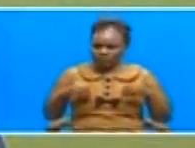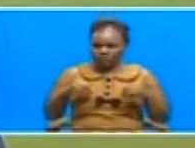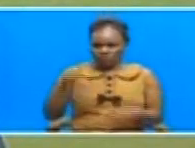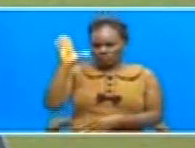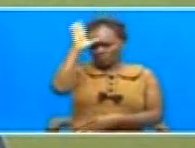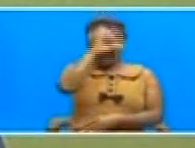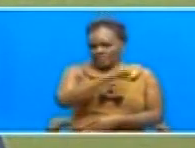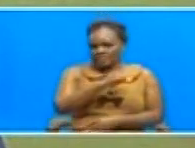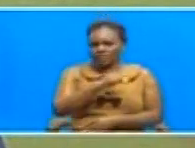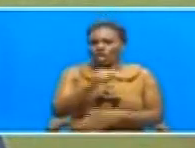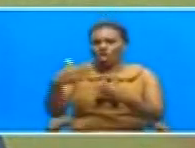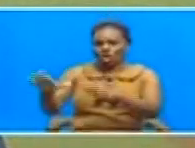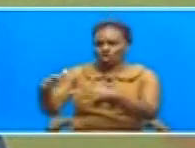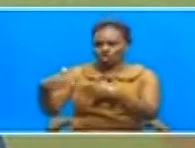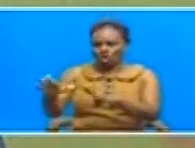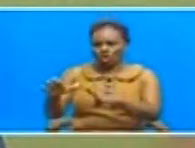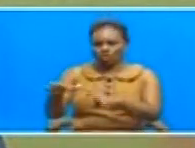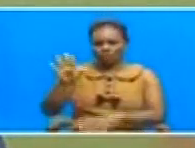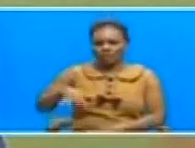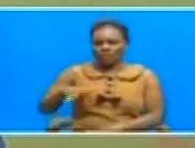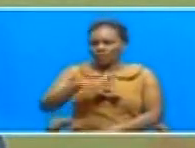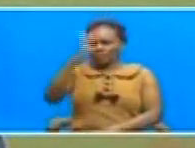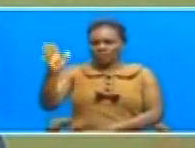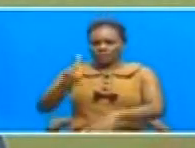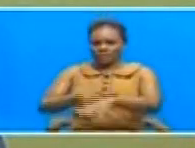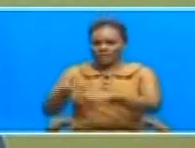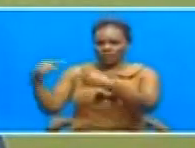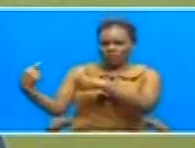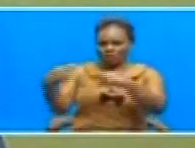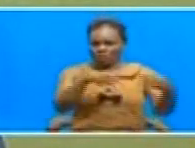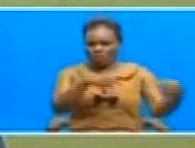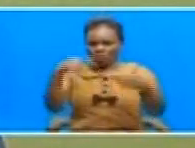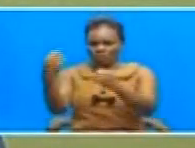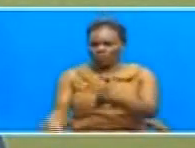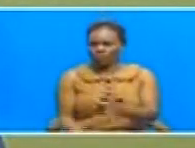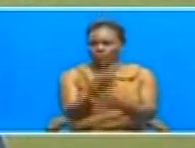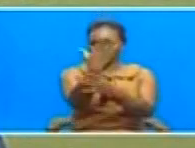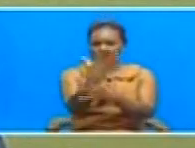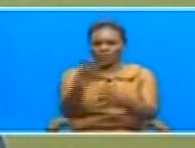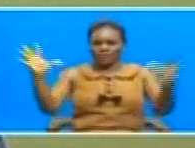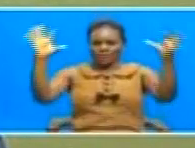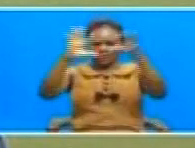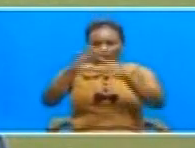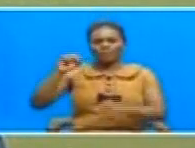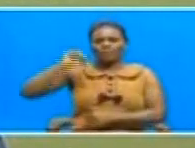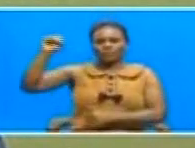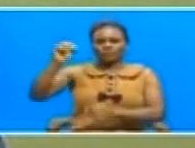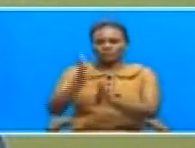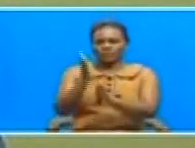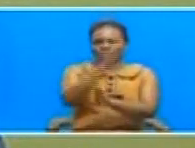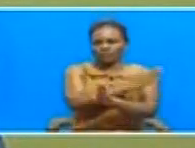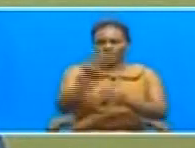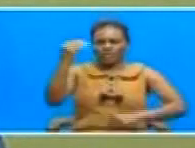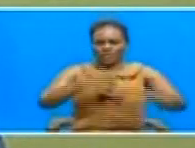mfuko wa Bi Charity Ngilu wakati wa heka heka za kuanzishwa kwa miungano ya siasa kabla ya uchaguzi